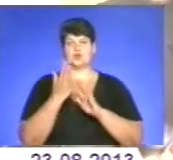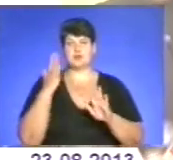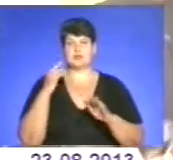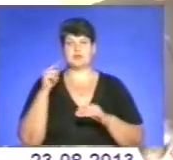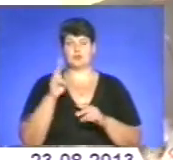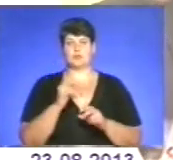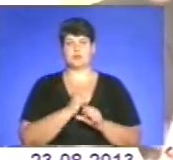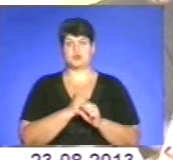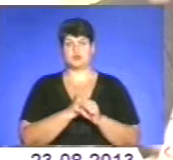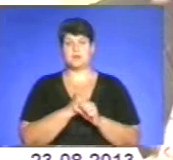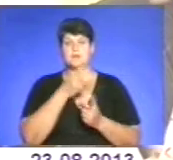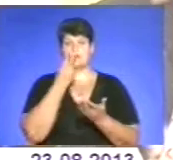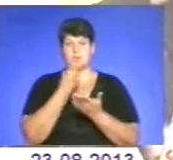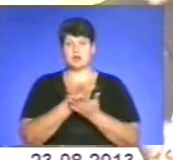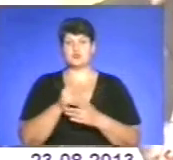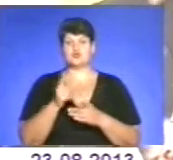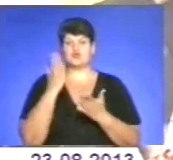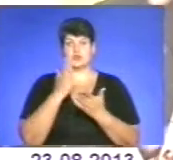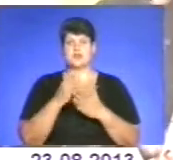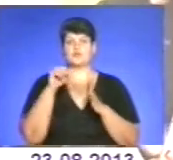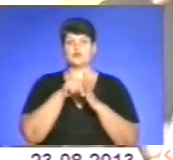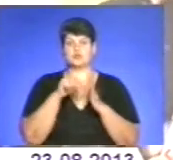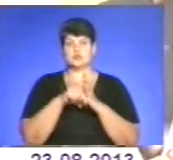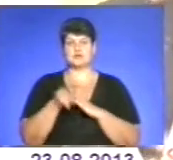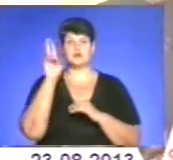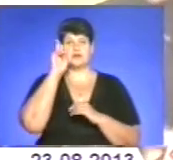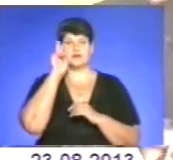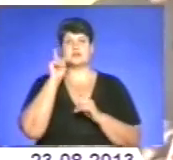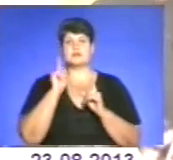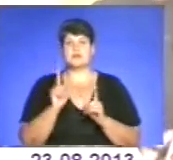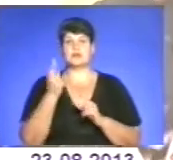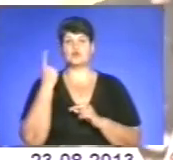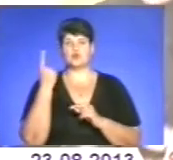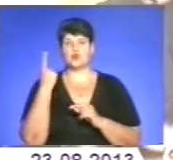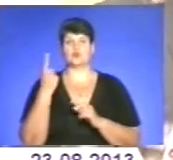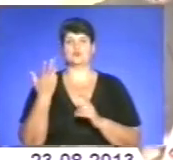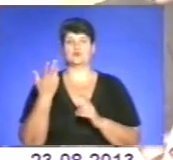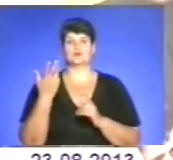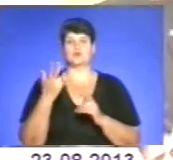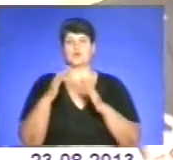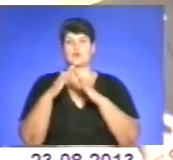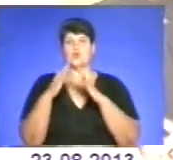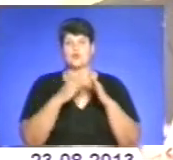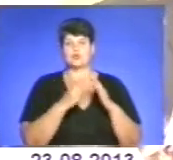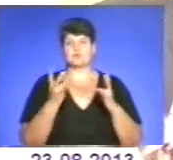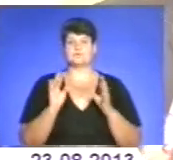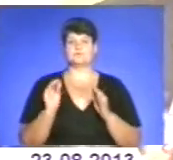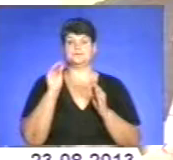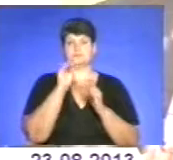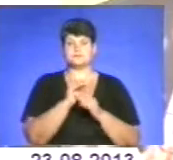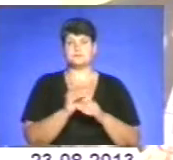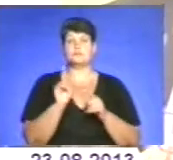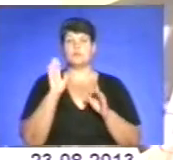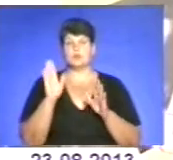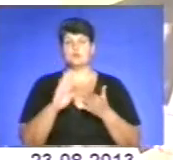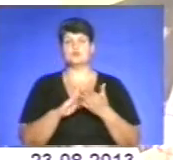хто працює. Ми побачили, що є вже внутрішня вбиральня, але вона тільки в одному корпусі, потрібно в кожному корпусі. Ми домовилися, що тут